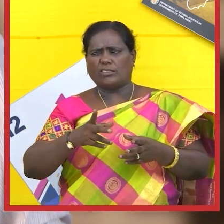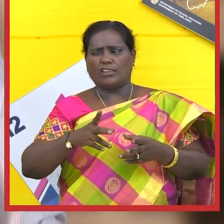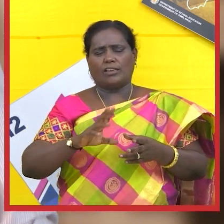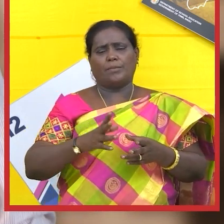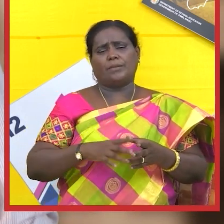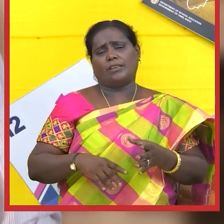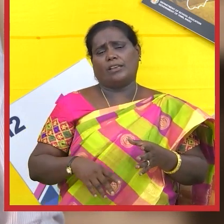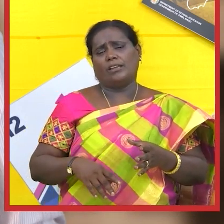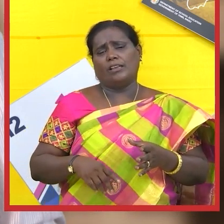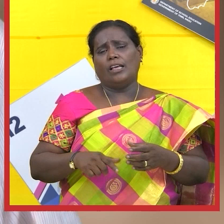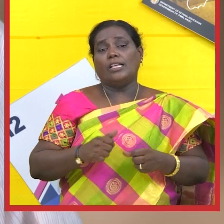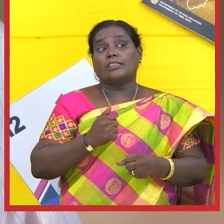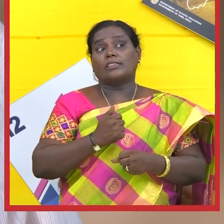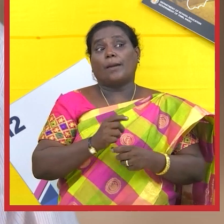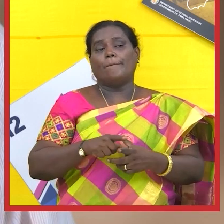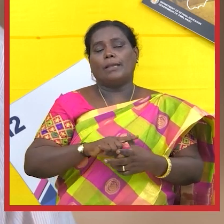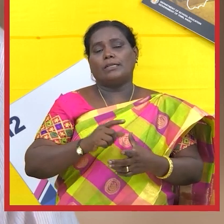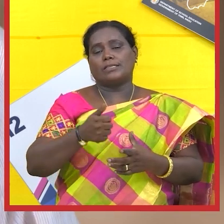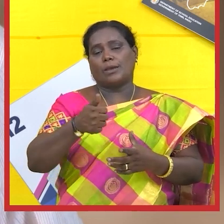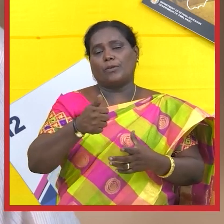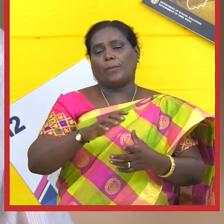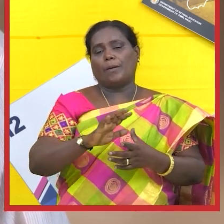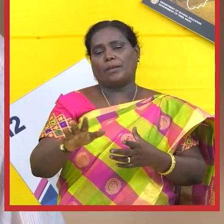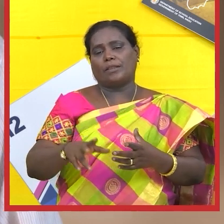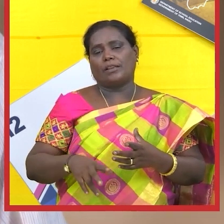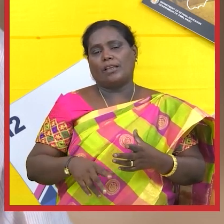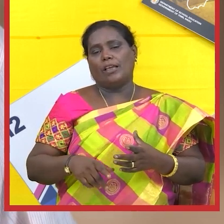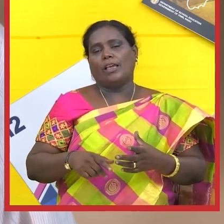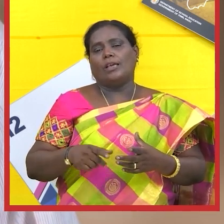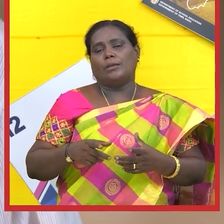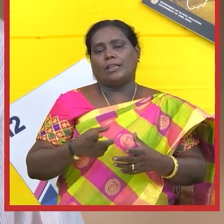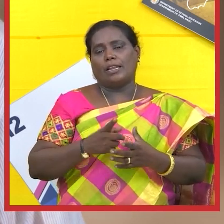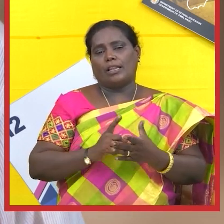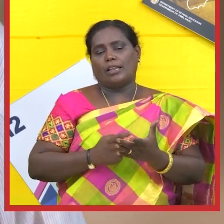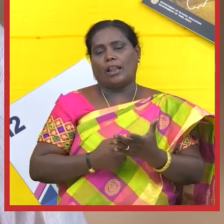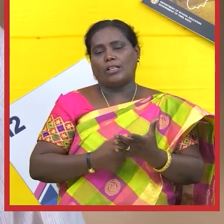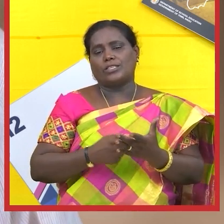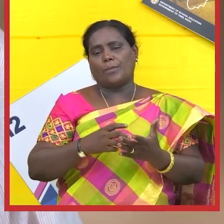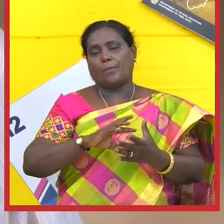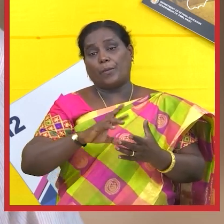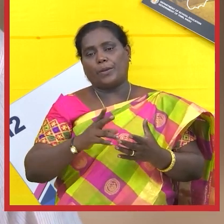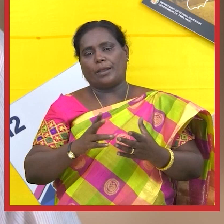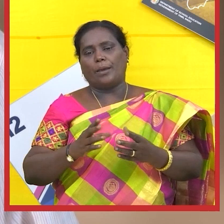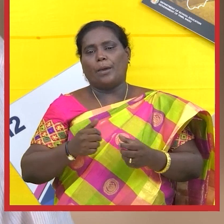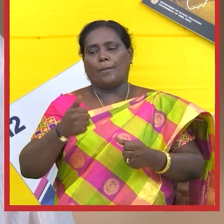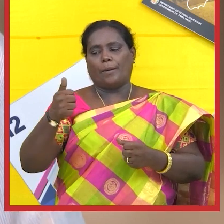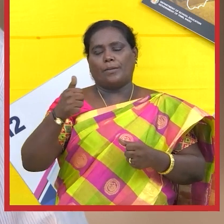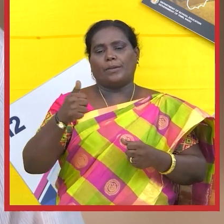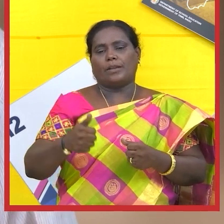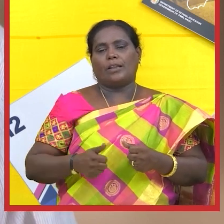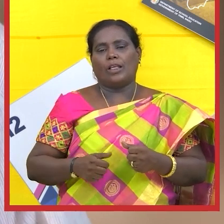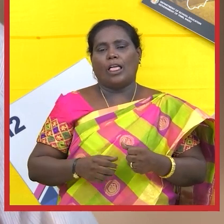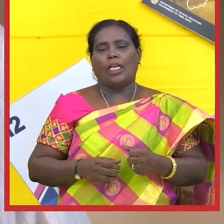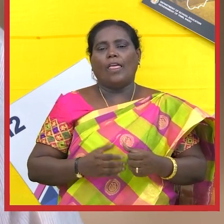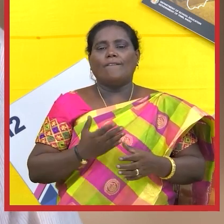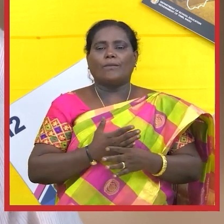அந்த தமிழ் சமுதாய மாற்றத்திற்கு இரட்டைமலை சீனிவாசன், எம் சி ராஜா போன்ற தலைவர்கள் பாடுபட்டிருக்கிறார்கள். அதேபோல்